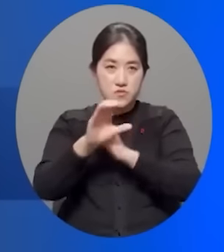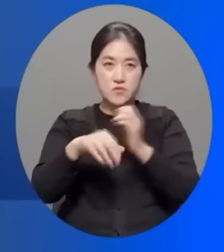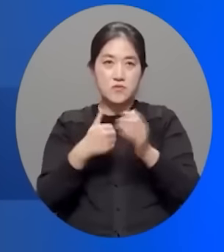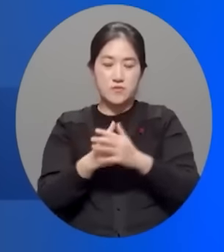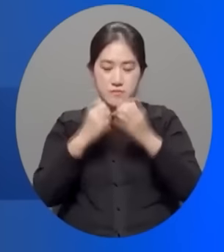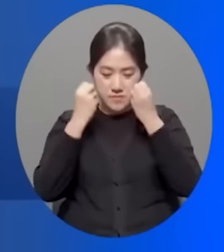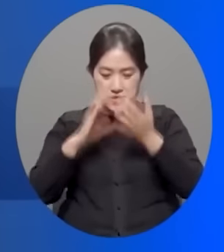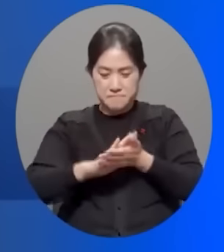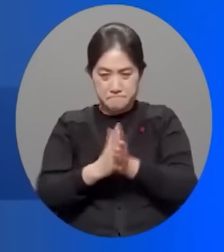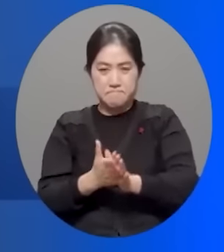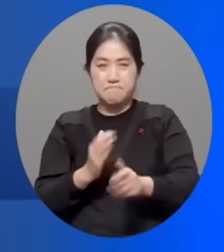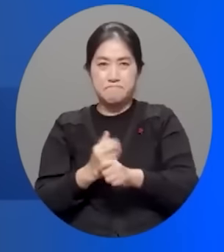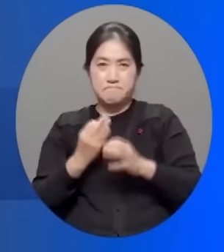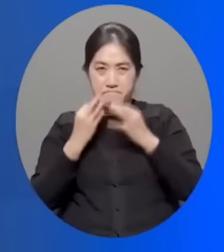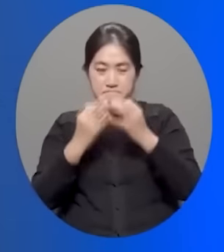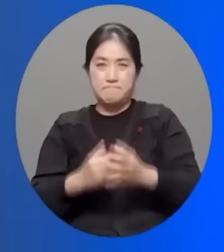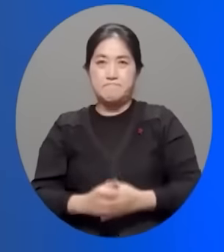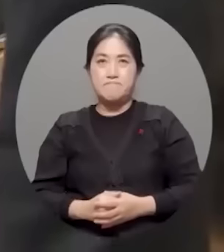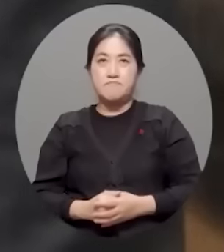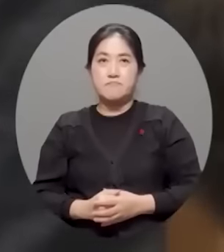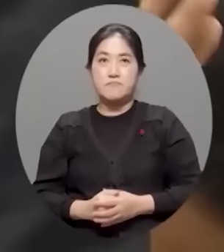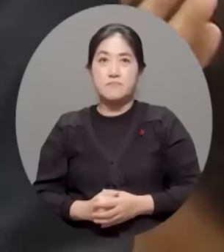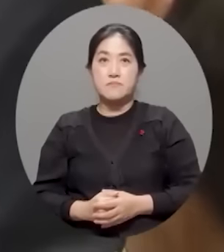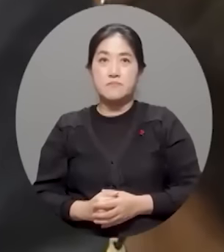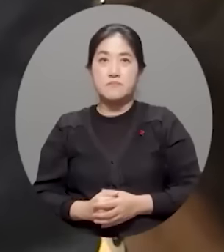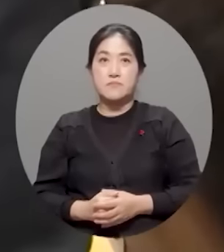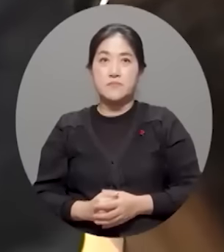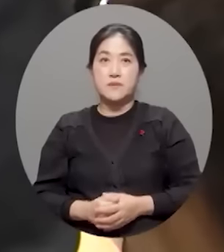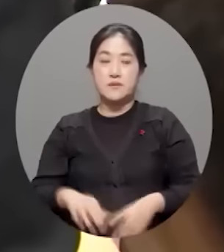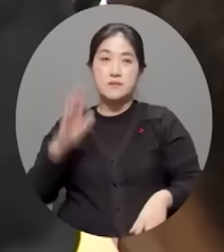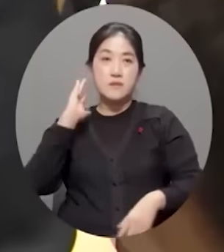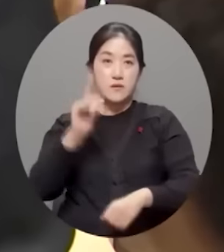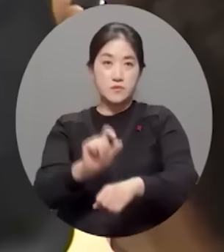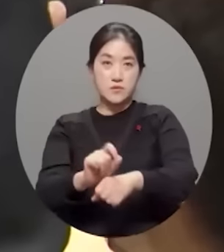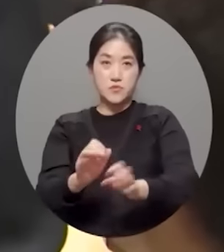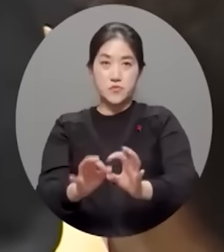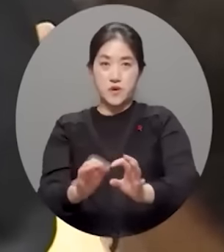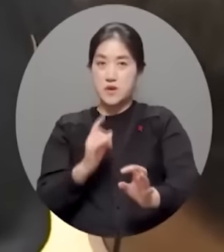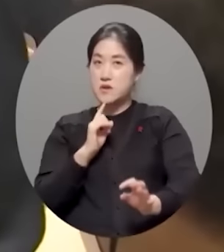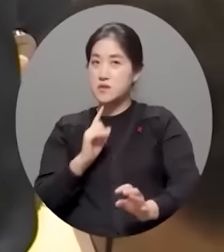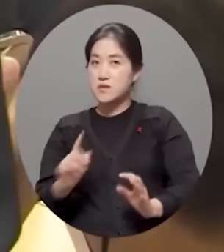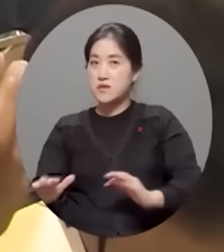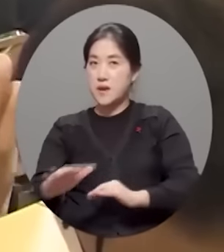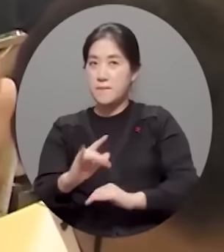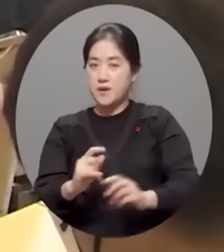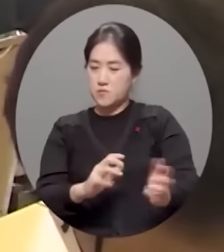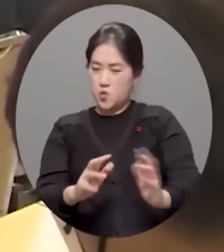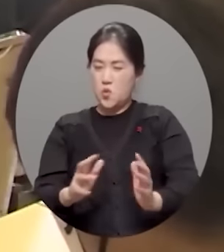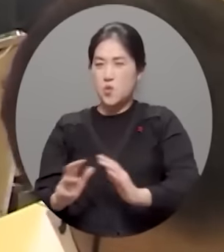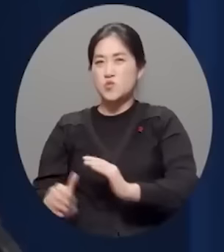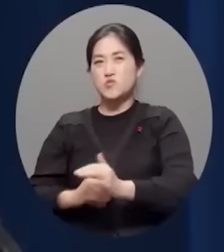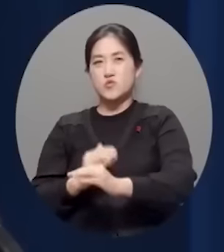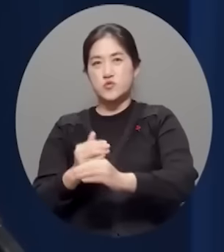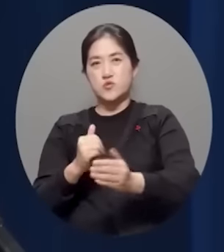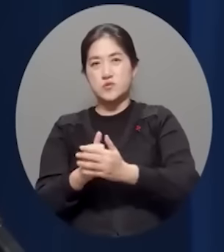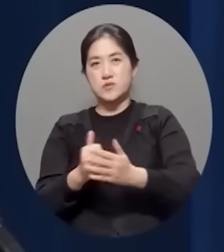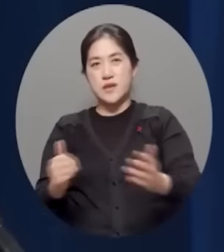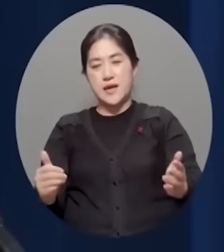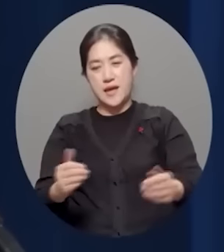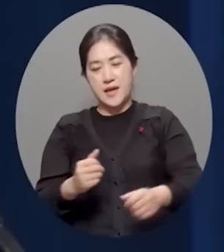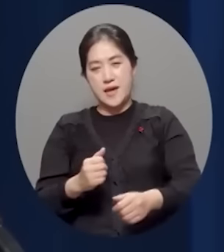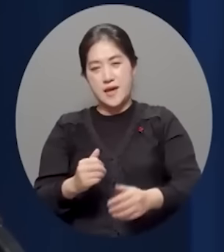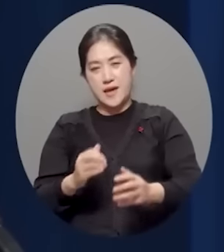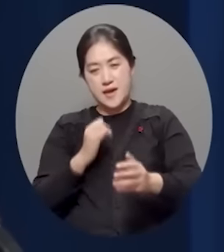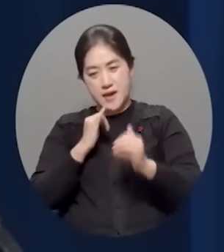더욱 분골쇄신하겠습니다. 대통령실 관계자들은 여러모로 논의 중이다. 최대한 하자고